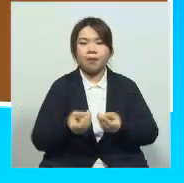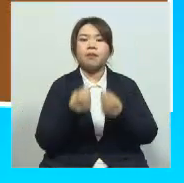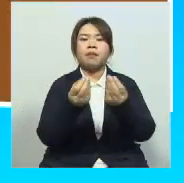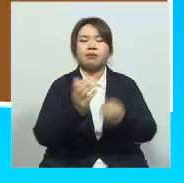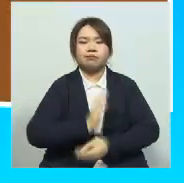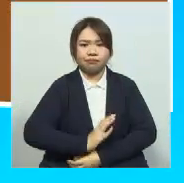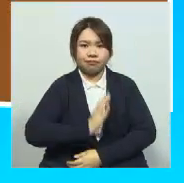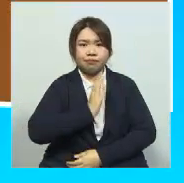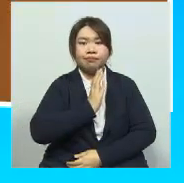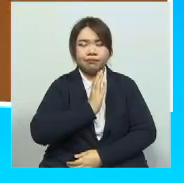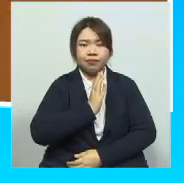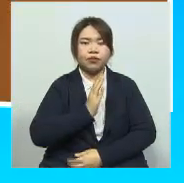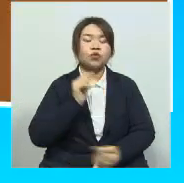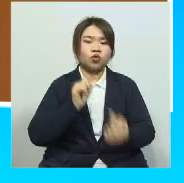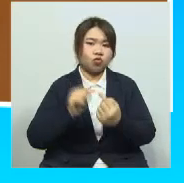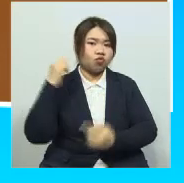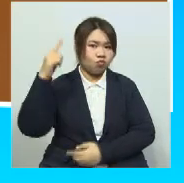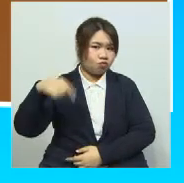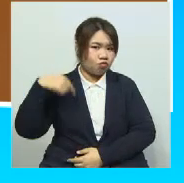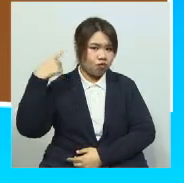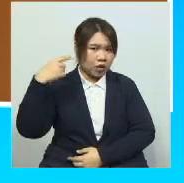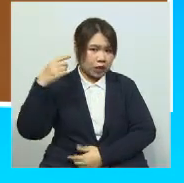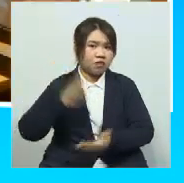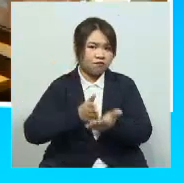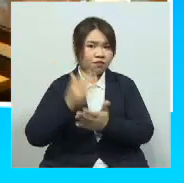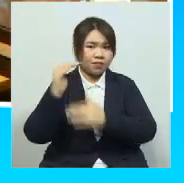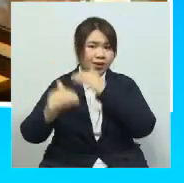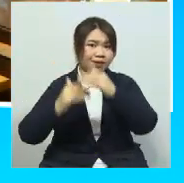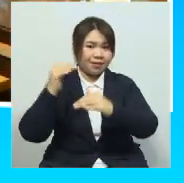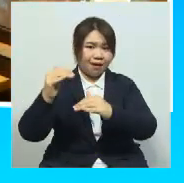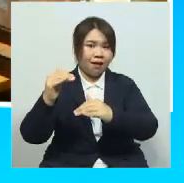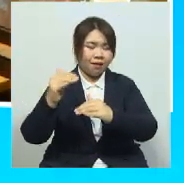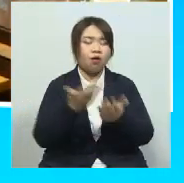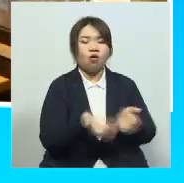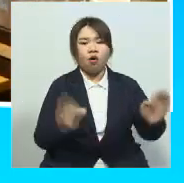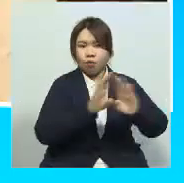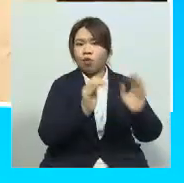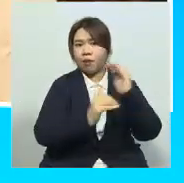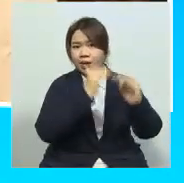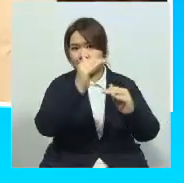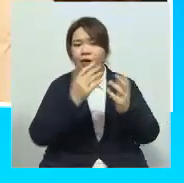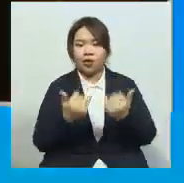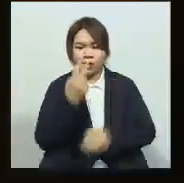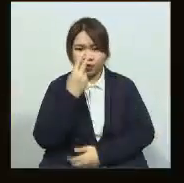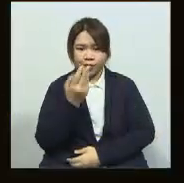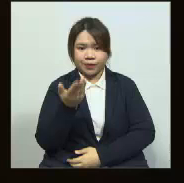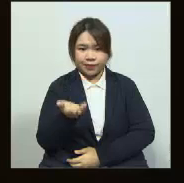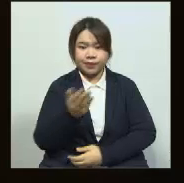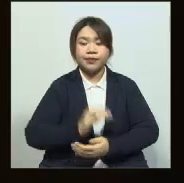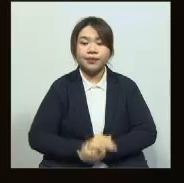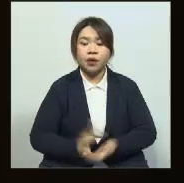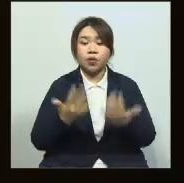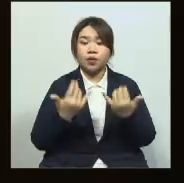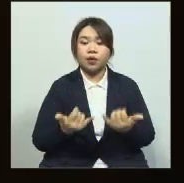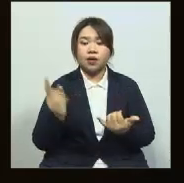องเชิดชูเกียรติสตรีด้านการพัฒนานะครับพัฒนาสตรีและครอบครัวนะครับเราไปดูกิจกรรมในวันนี้กันนะครับซึ่งวันนี้ก็